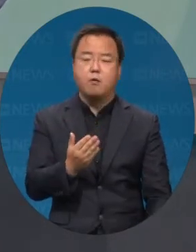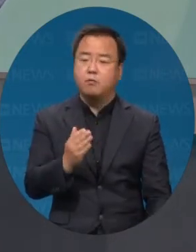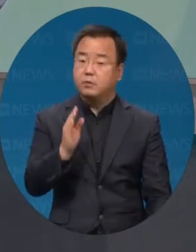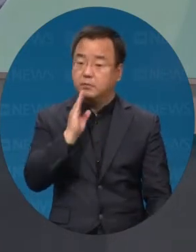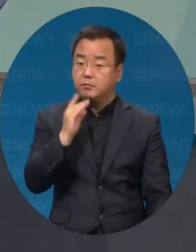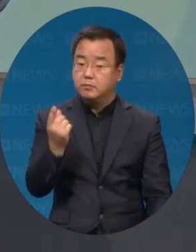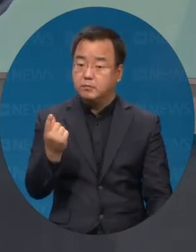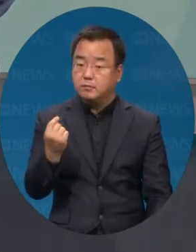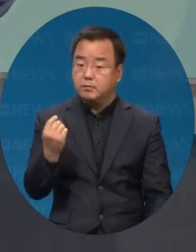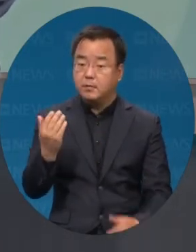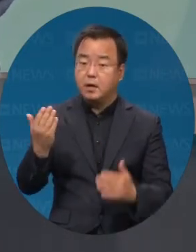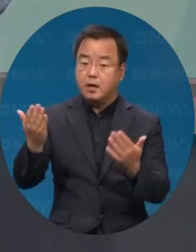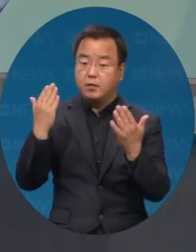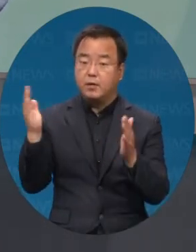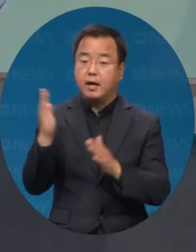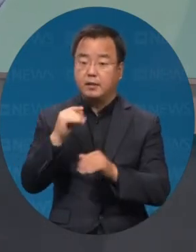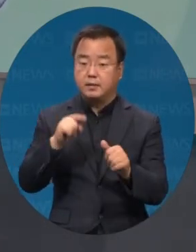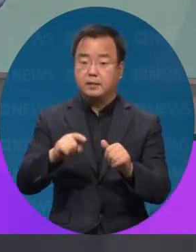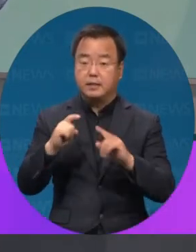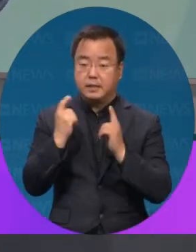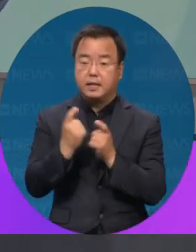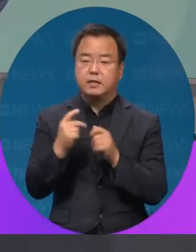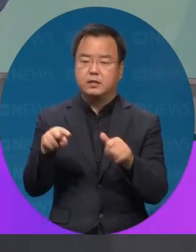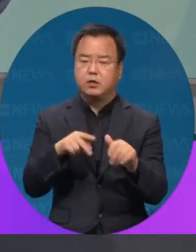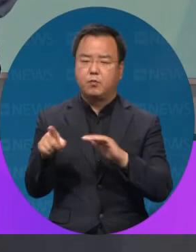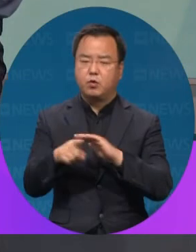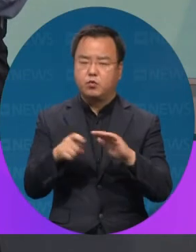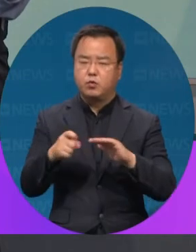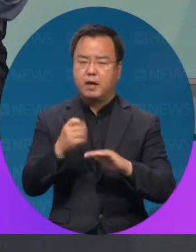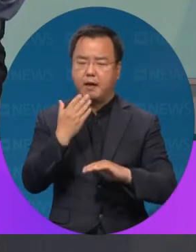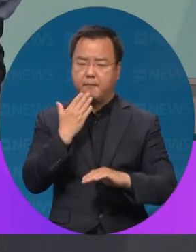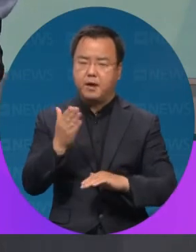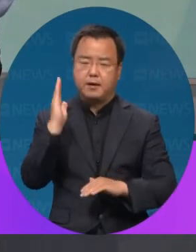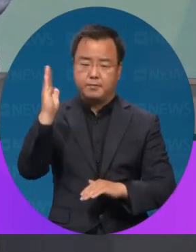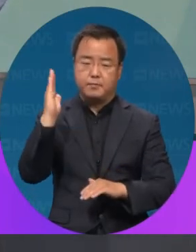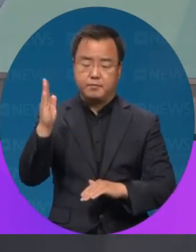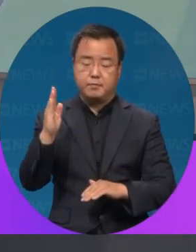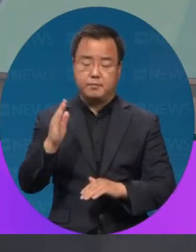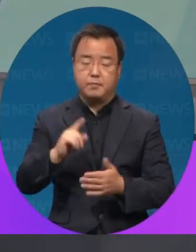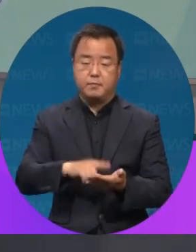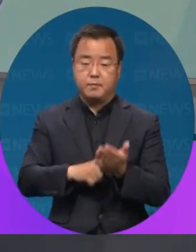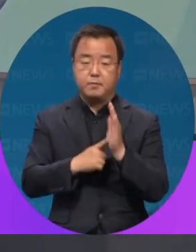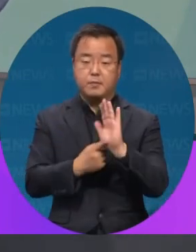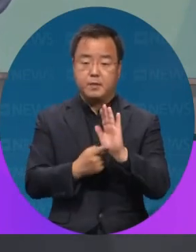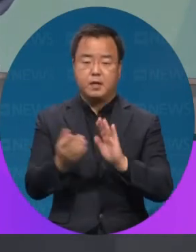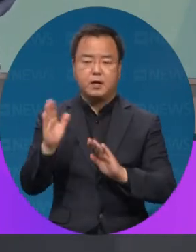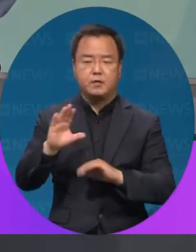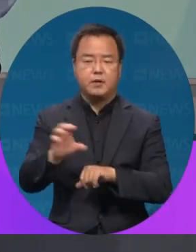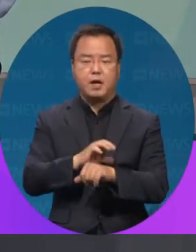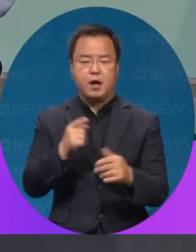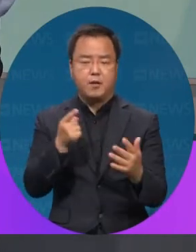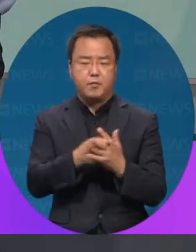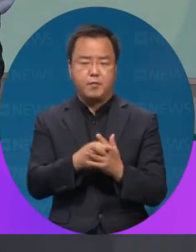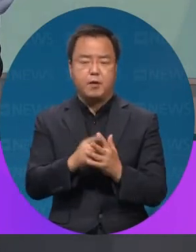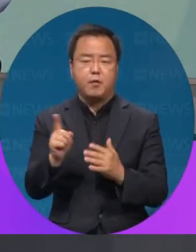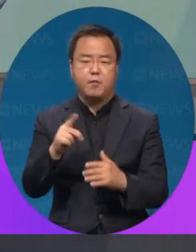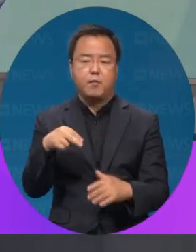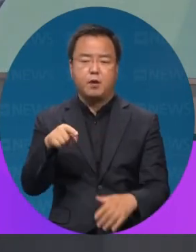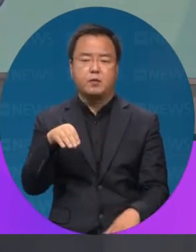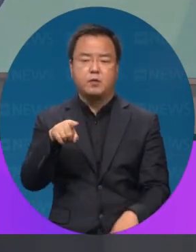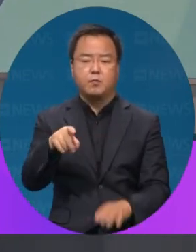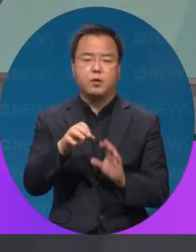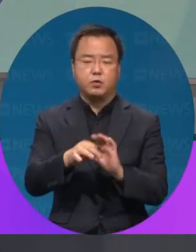학교측 음식과 학생들에게 개인정보 유출 가능성 알리기 했는데요 근데 더 문제는 해커가 실제 서버를 통해서